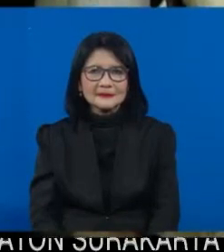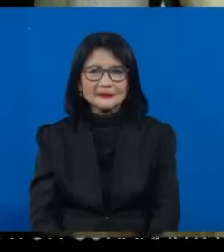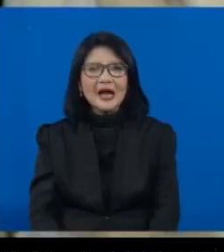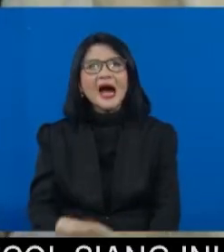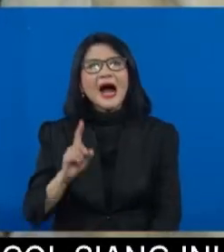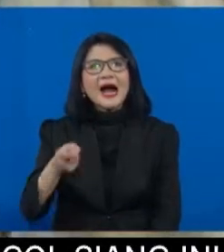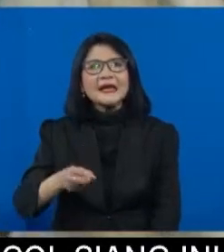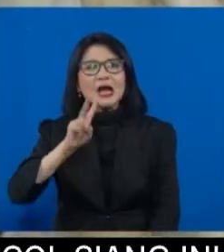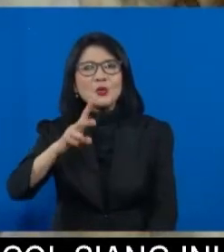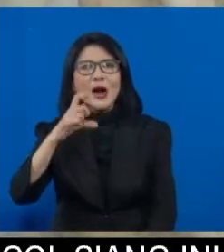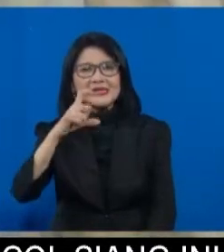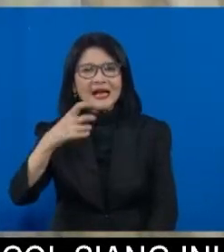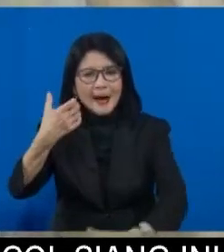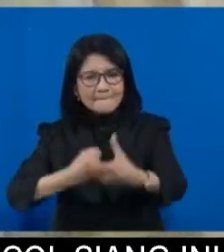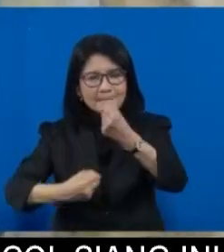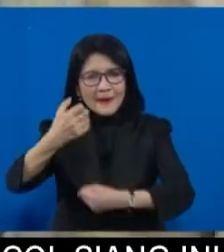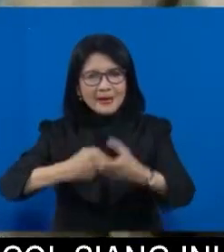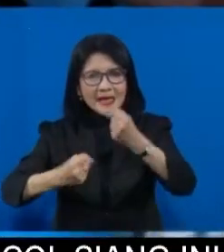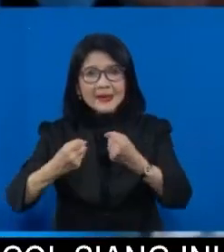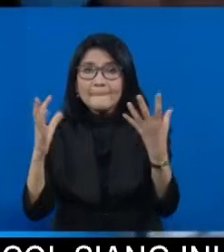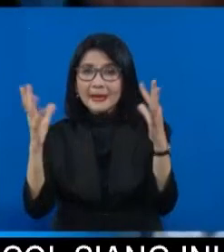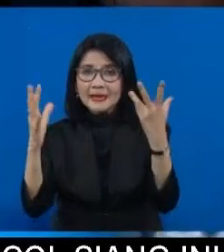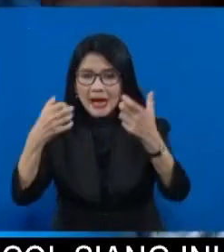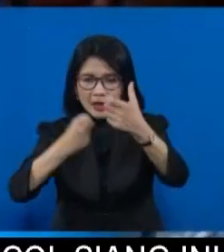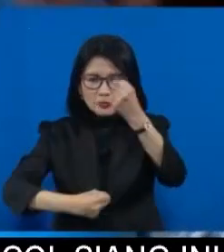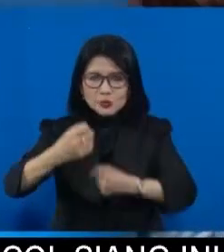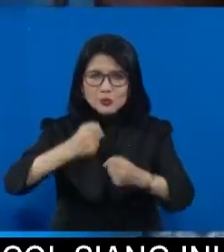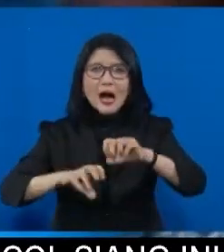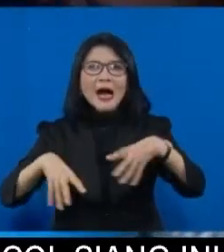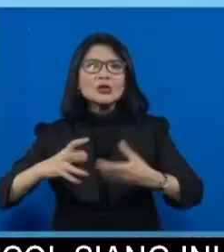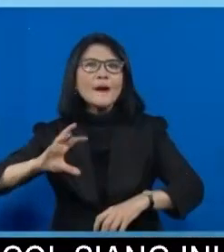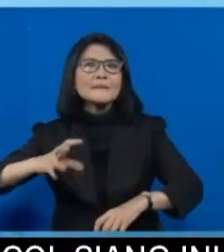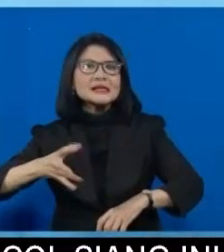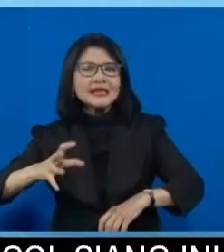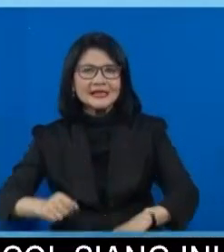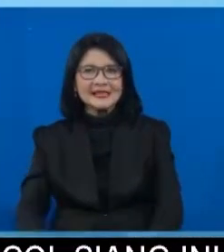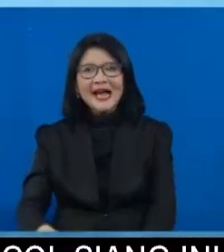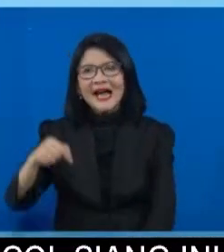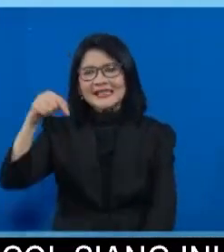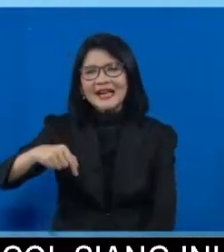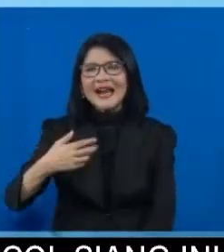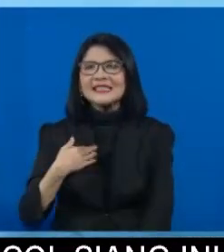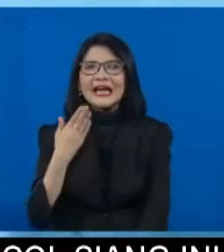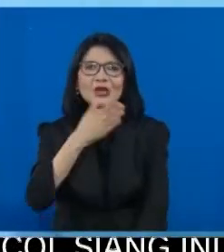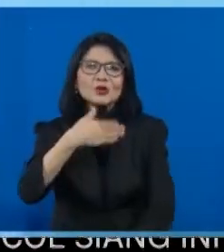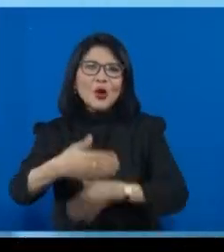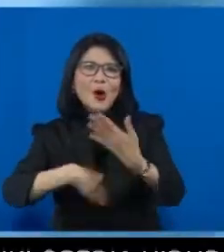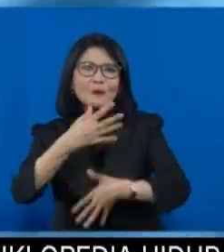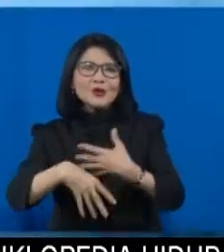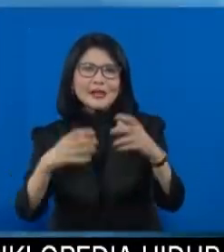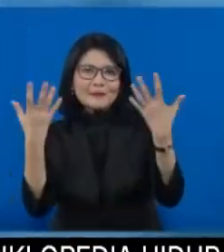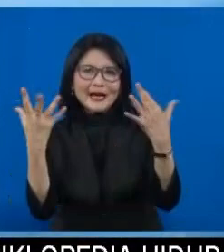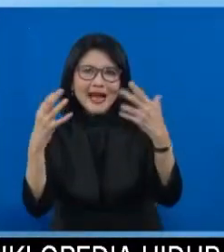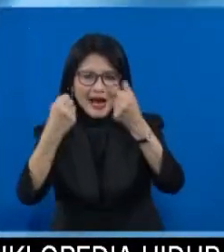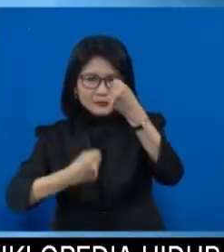Terdapat dua cara memerah susu sapi, secara manual dan menggunakan mesin. Kali ini saya akan mengikuti proses memerah sapi secara